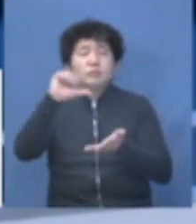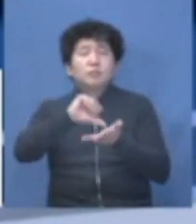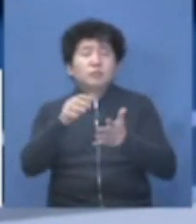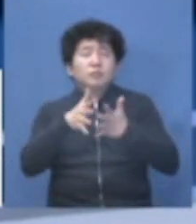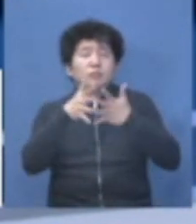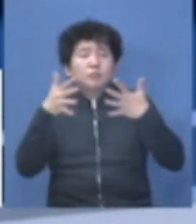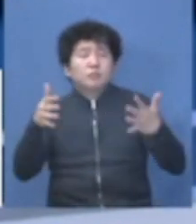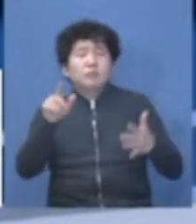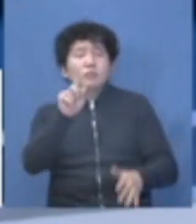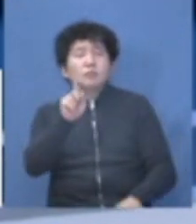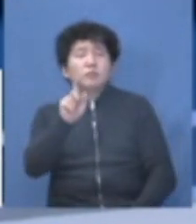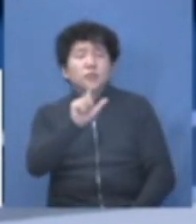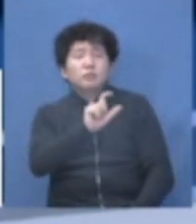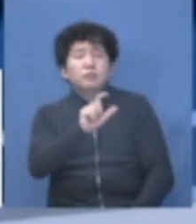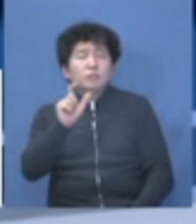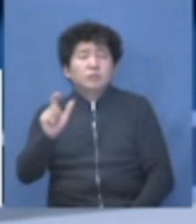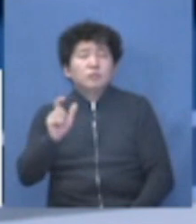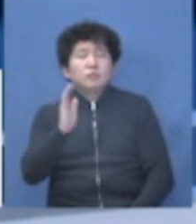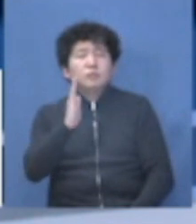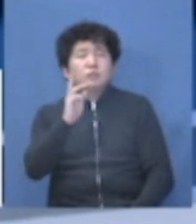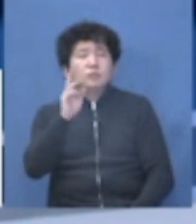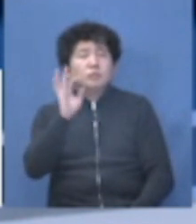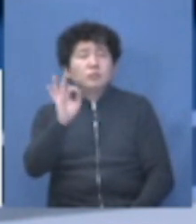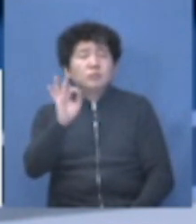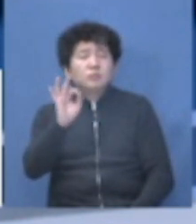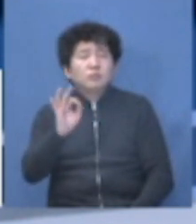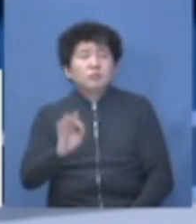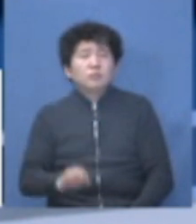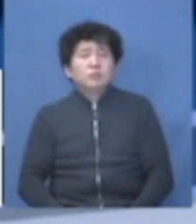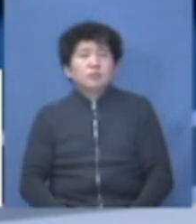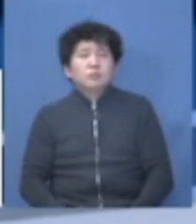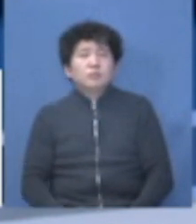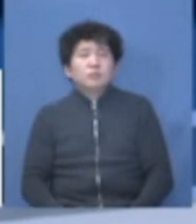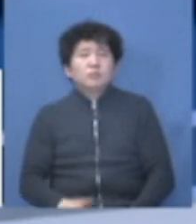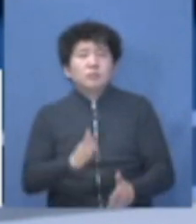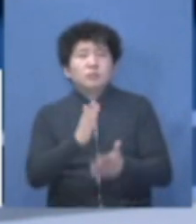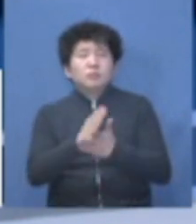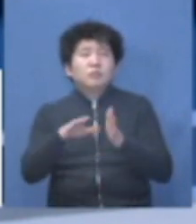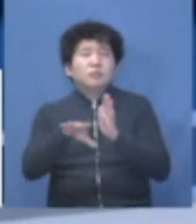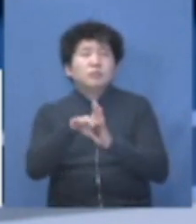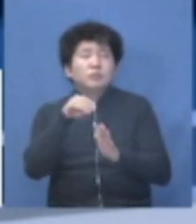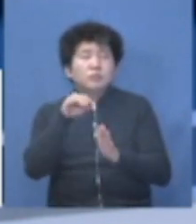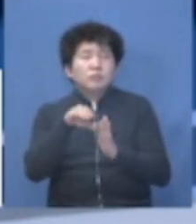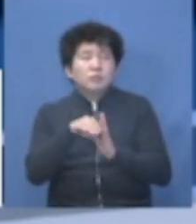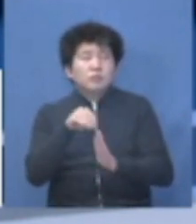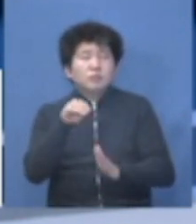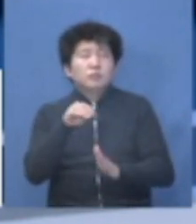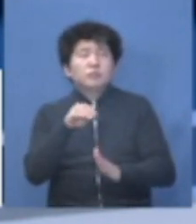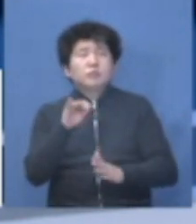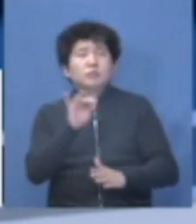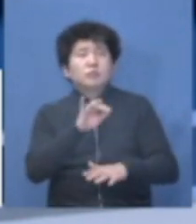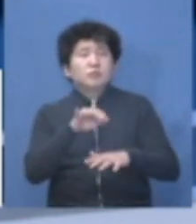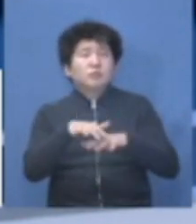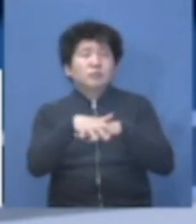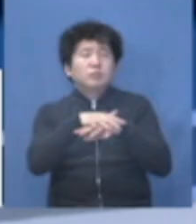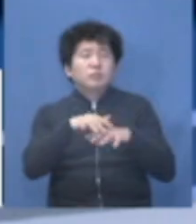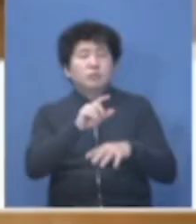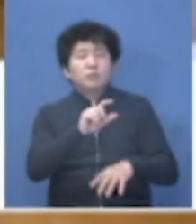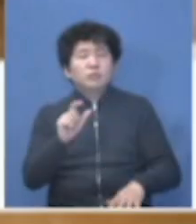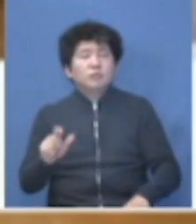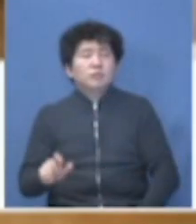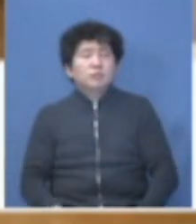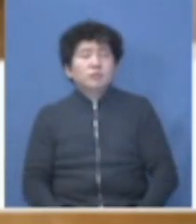более 100 участников из Восточно-Казахстанской области. Среди них депутаты Маслихата и общественники. Подробности в сюжете.